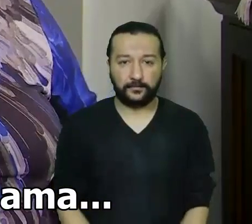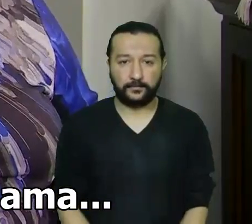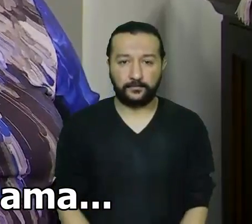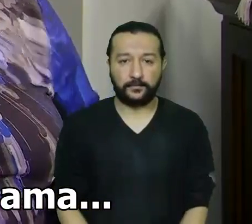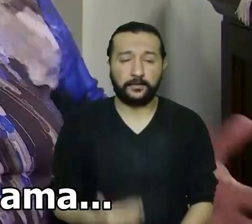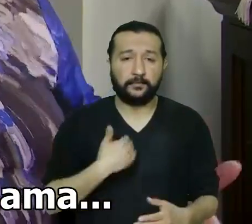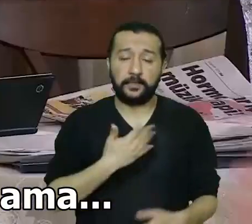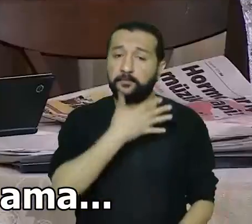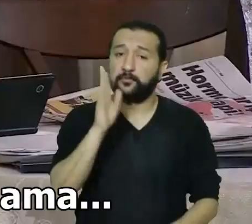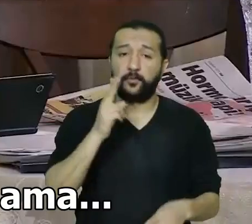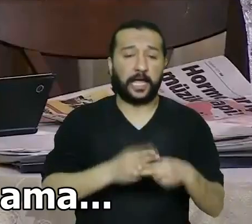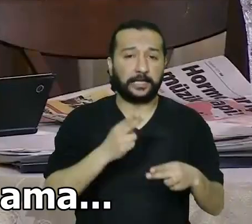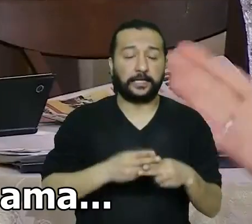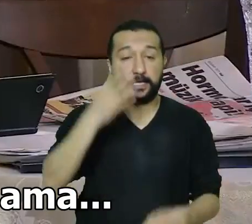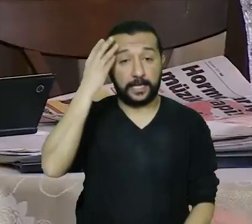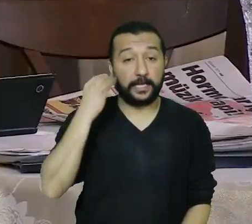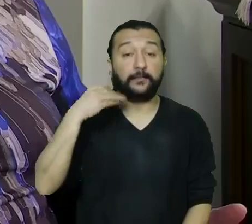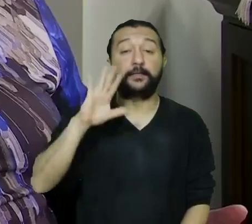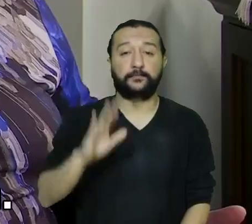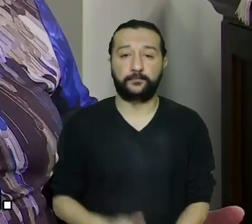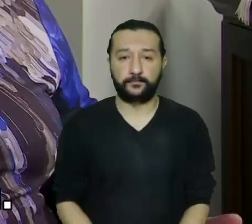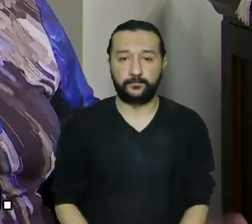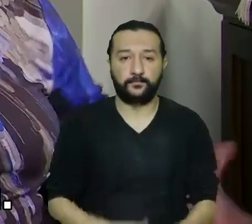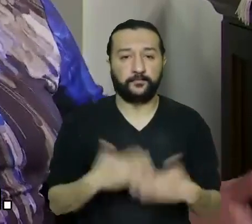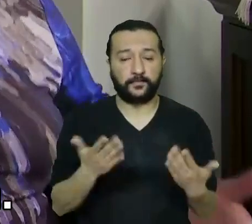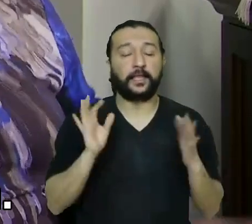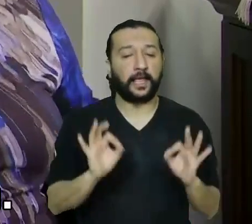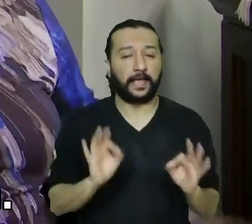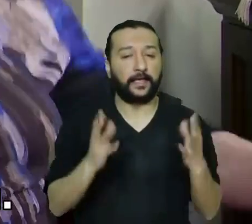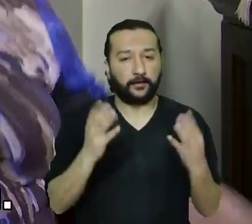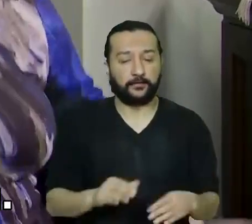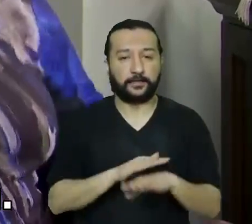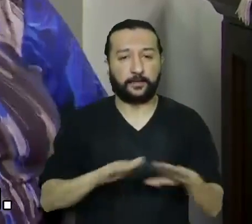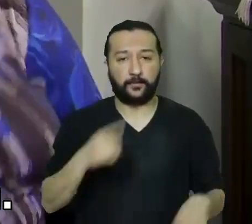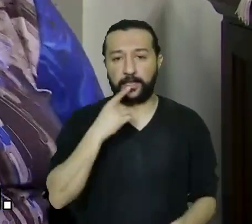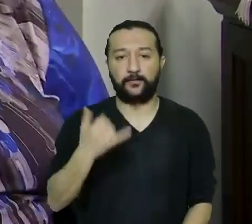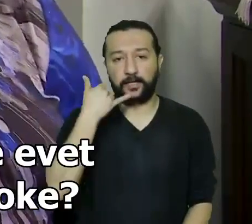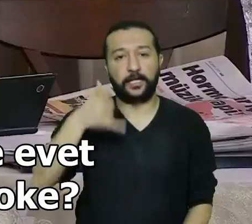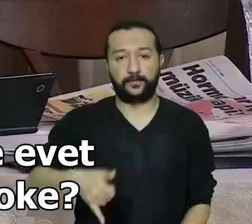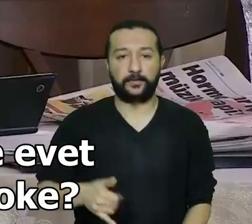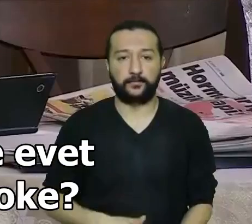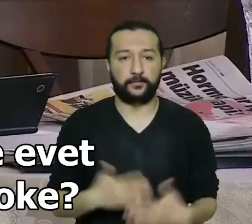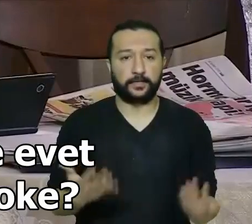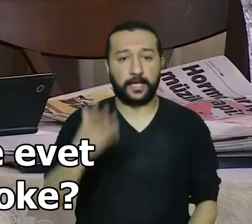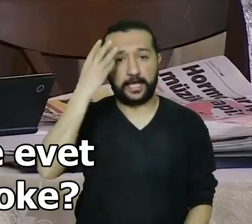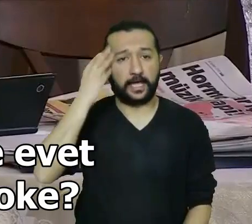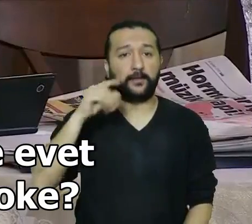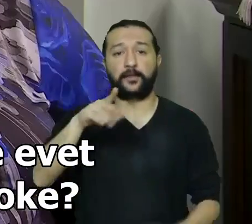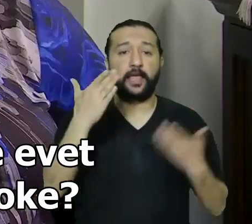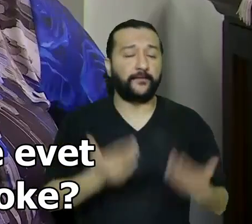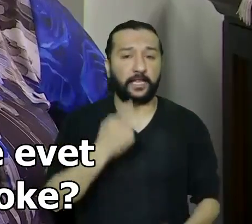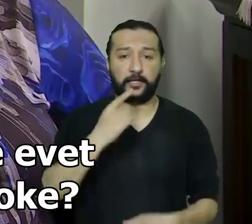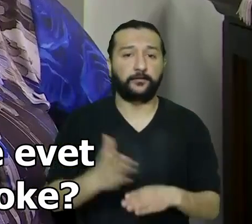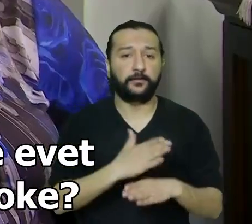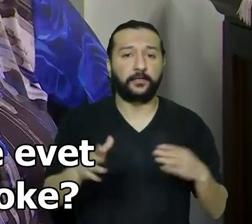ben ne bileyim, anlamadım ama dedim, tamam dedim, kapattım telefonu. Anlamını bilmediğin şeye niye evet